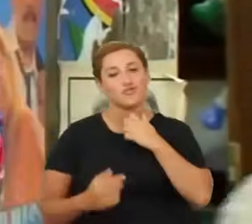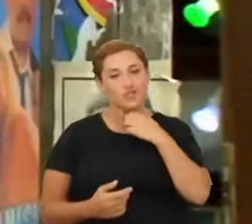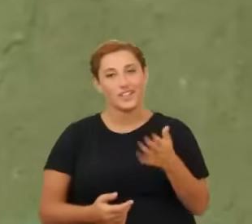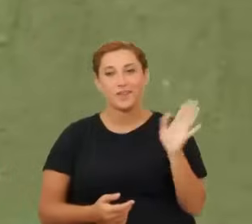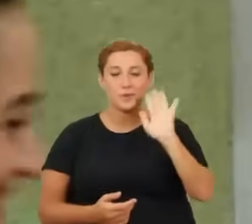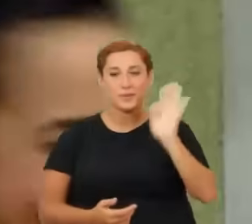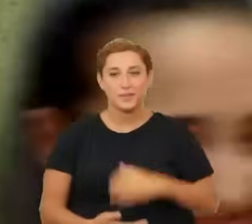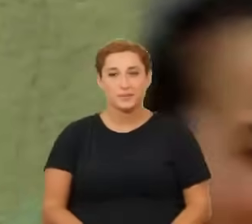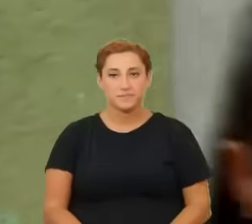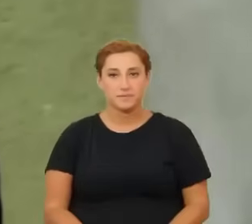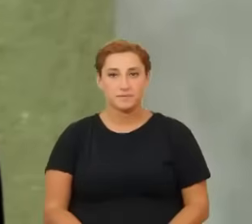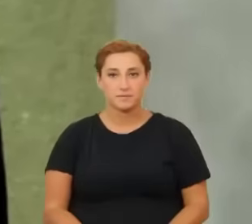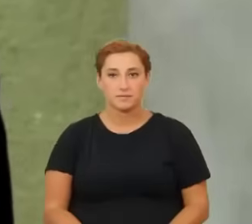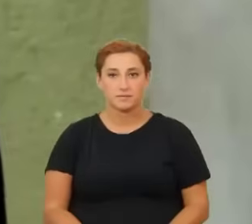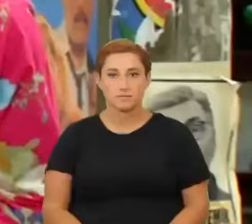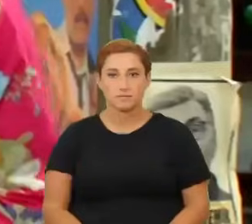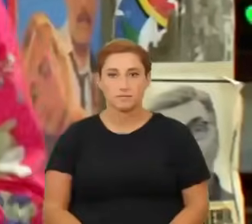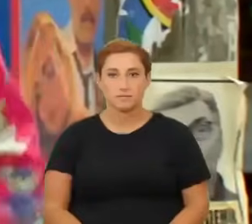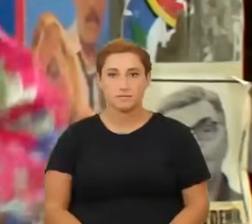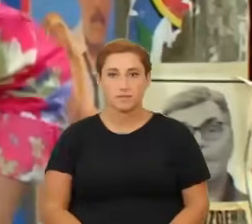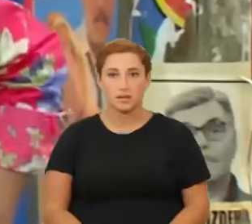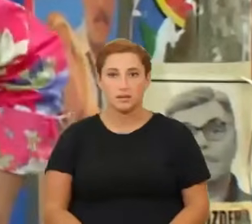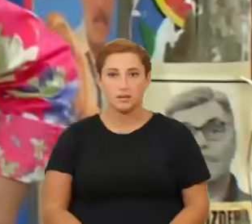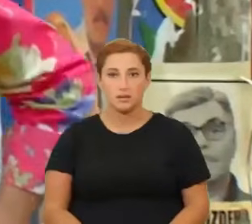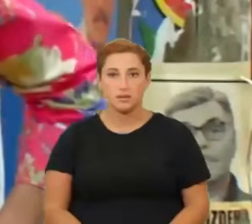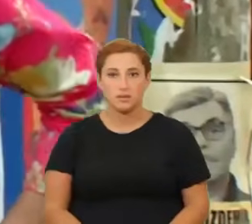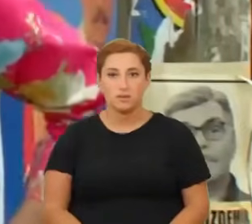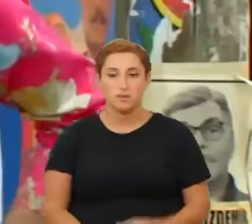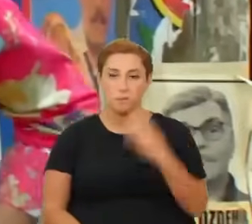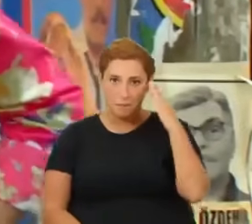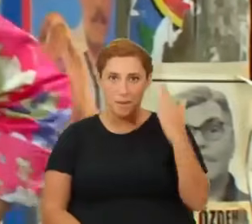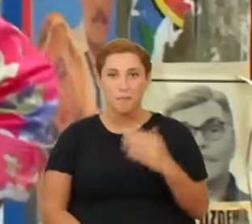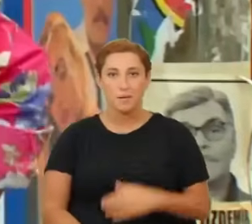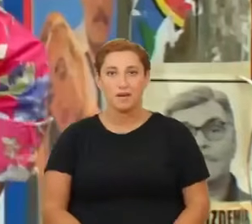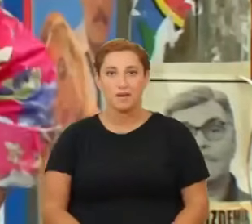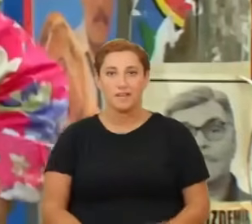Hadi güle güle canım. Dilek gitti. Fehmi işkillenmiş.